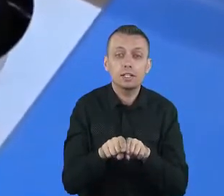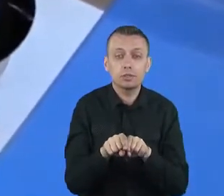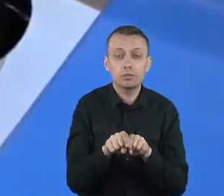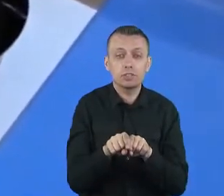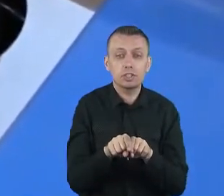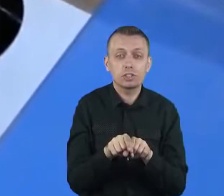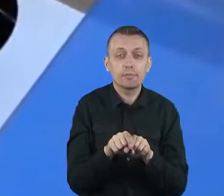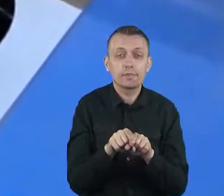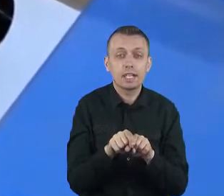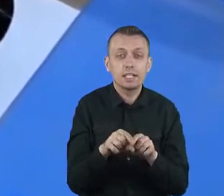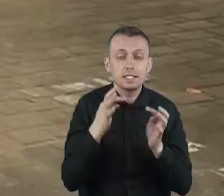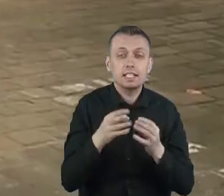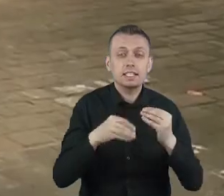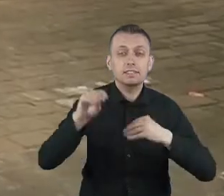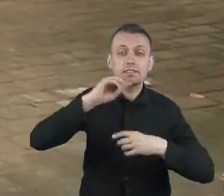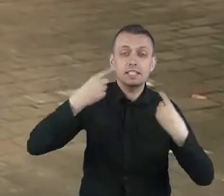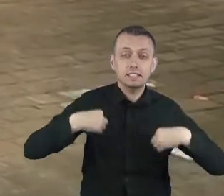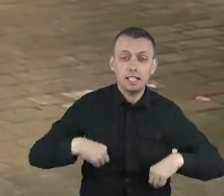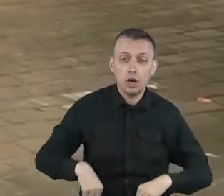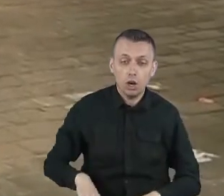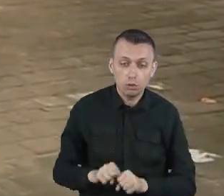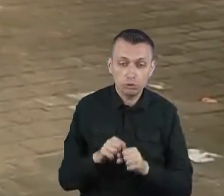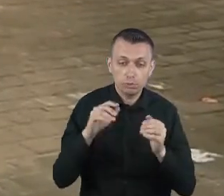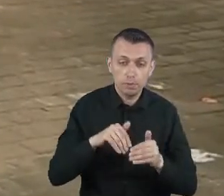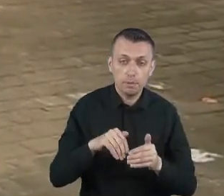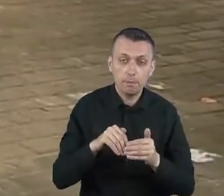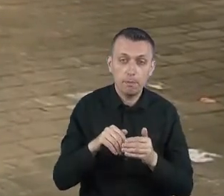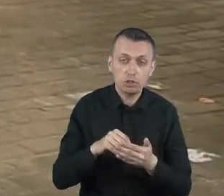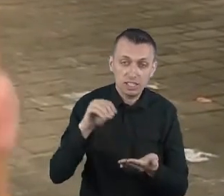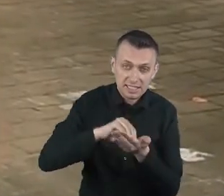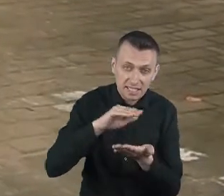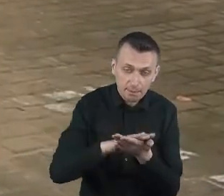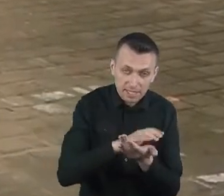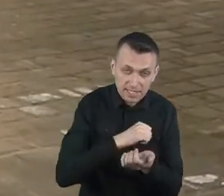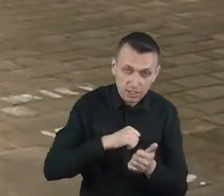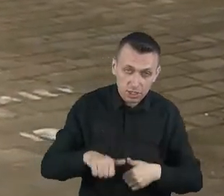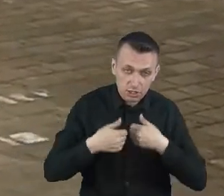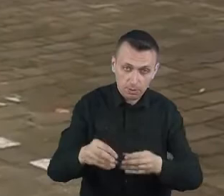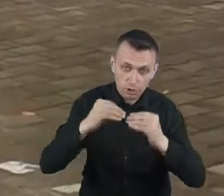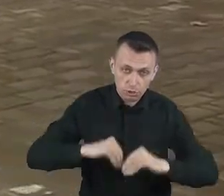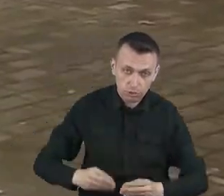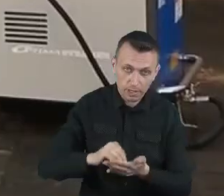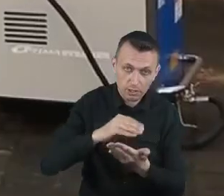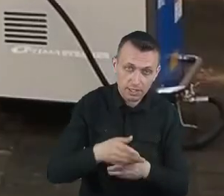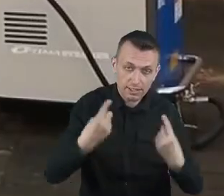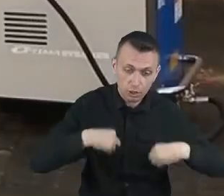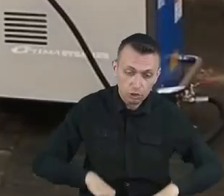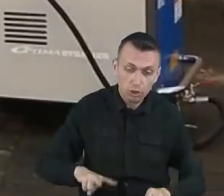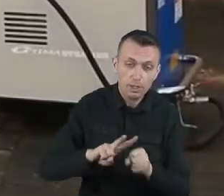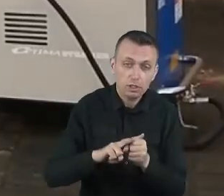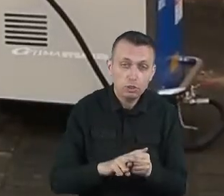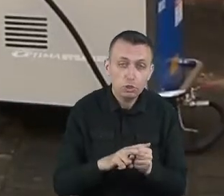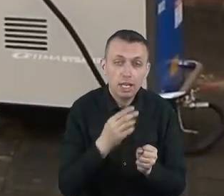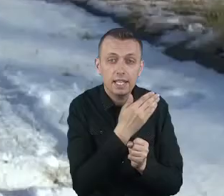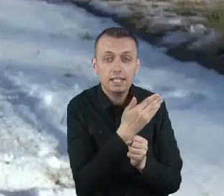zakresu osób, które mogą ubiegać się o jej założenie lub przystąpienie do niej. Dodano osoby nie pozostające w zatrudnieniu lub nie wykonujące innej